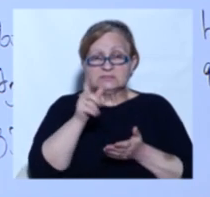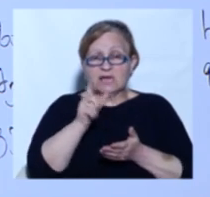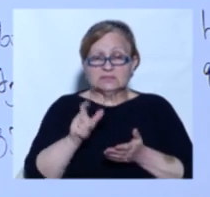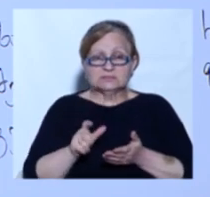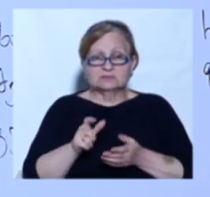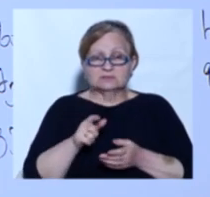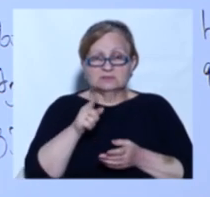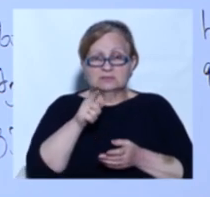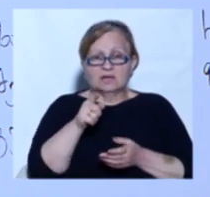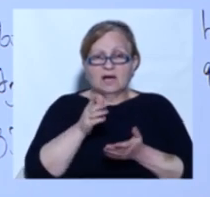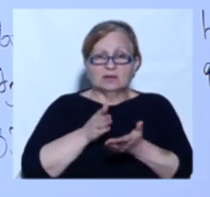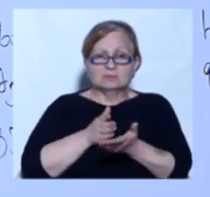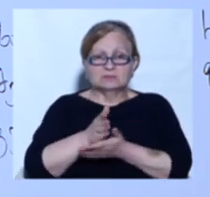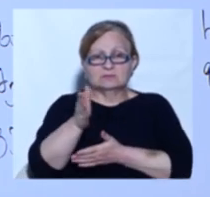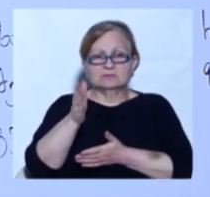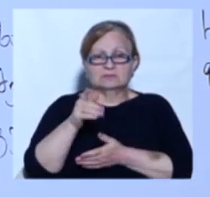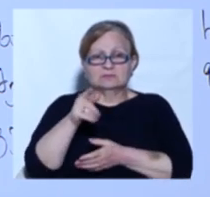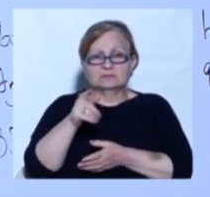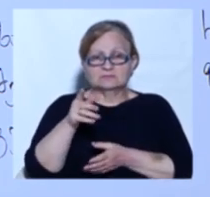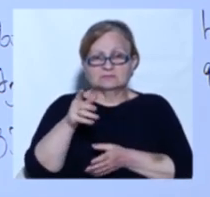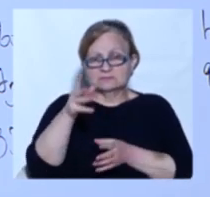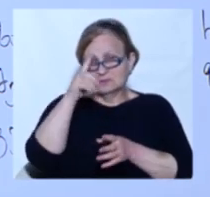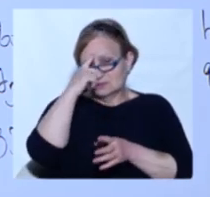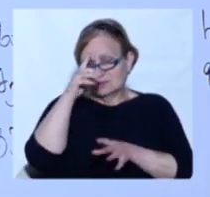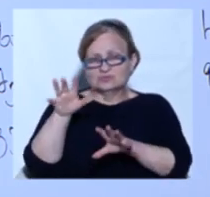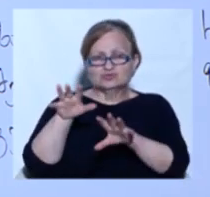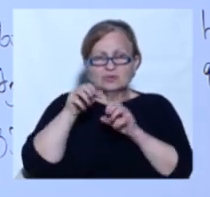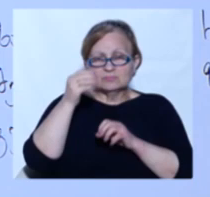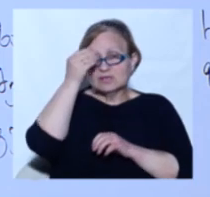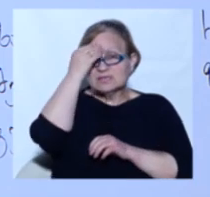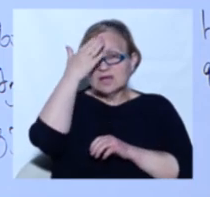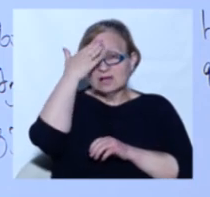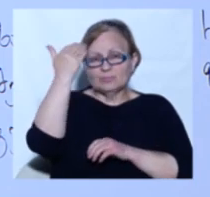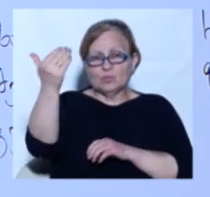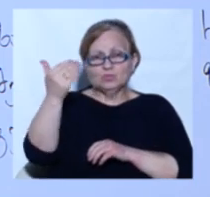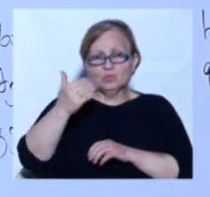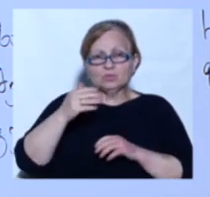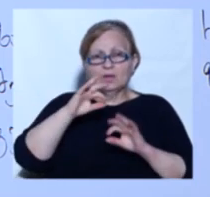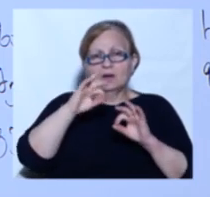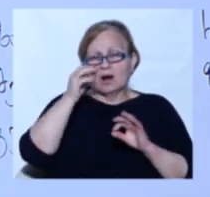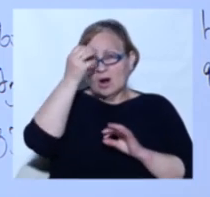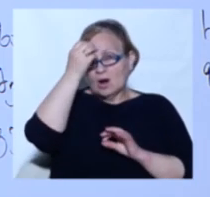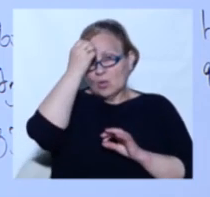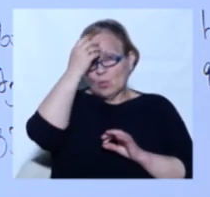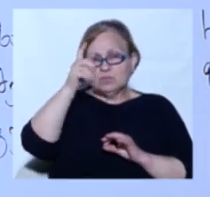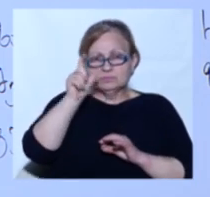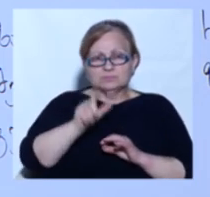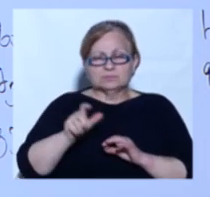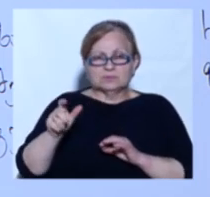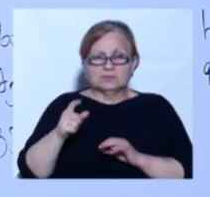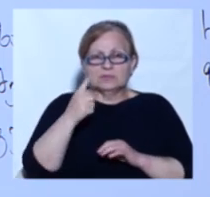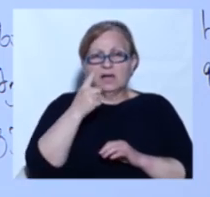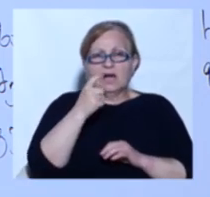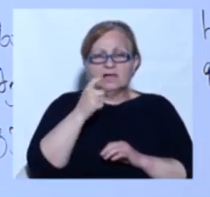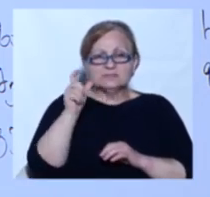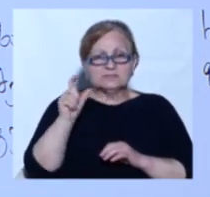რადგანაც ამ გზითაც შეიმეცნებ იაპონურ კულტურას, რომელიც უაღრესად საინტერესო. ასევე 100 იაპონური ლექსი ირმა